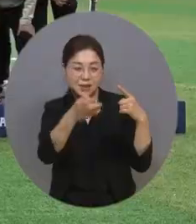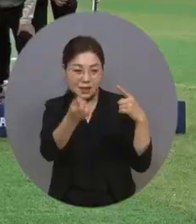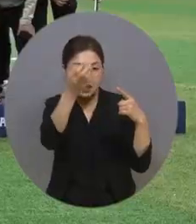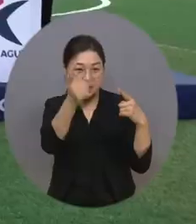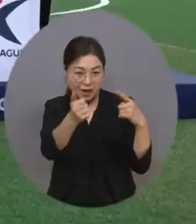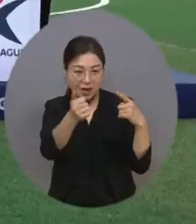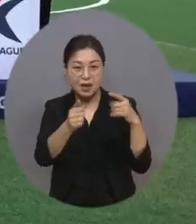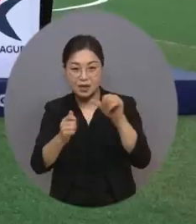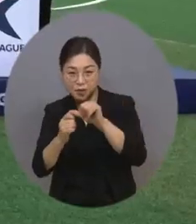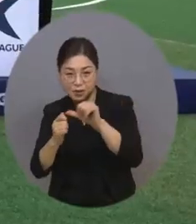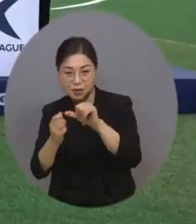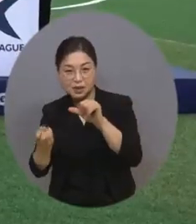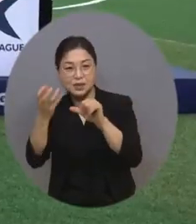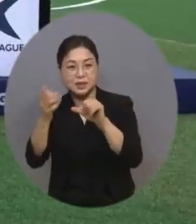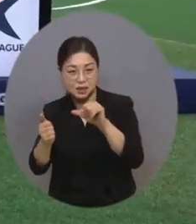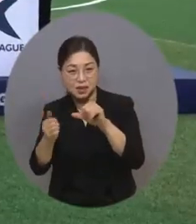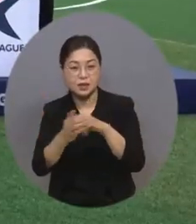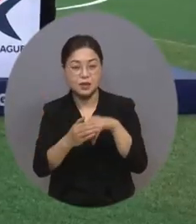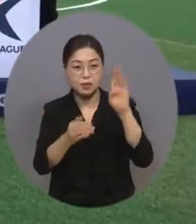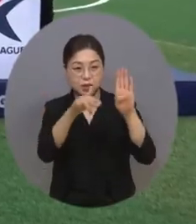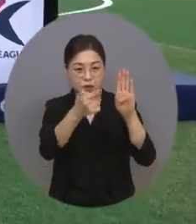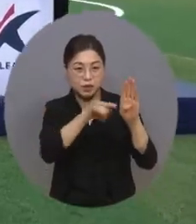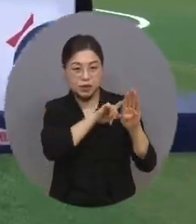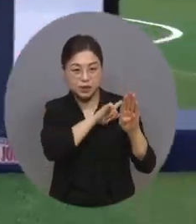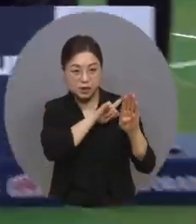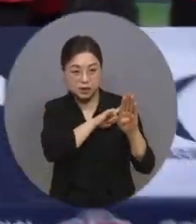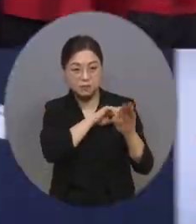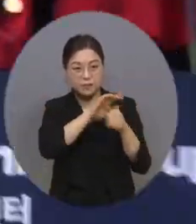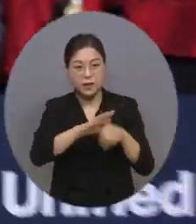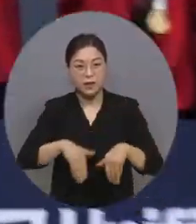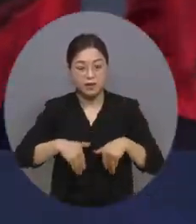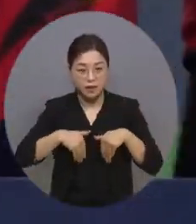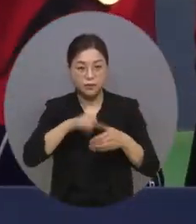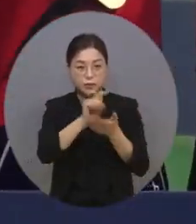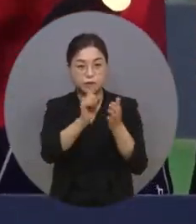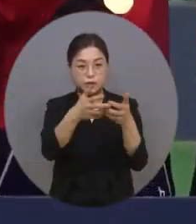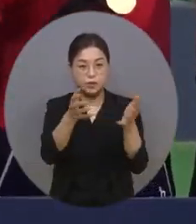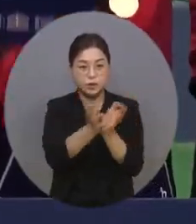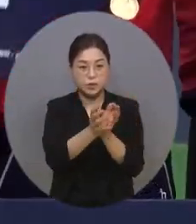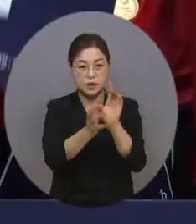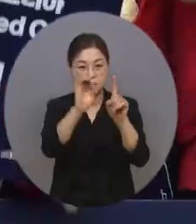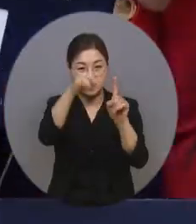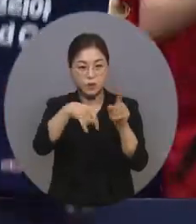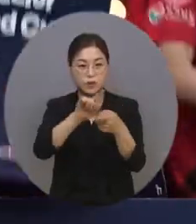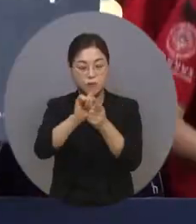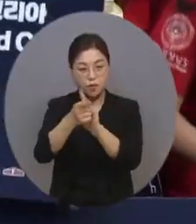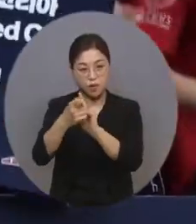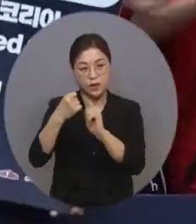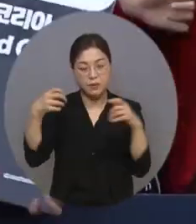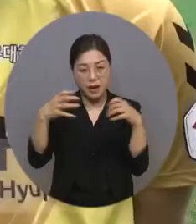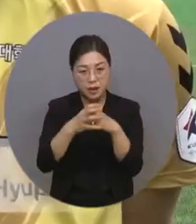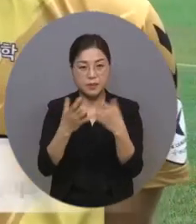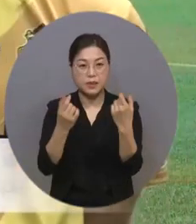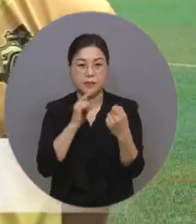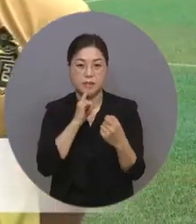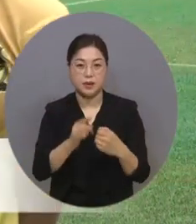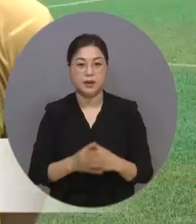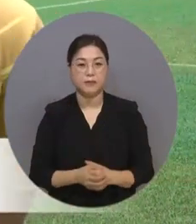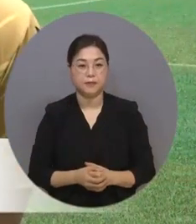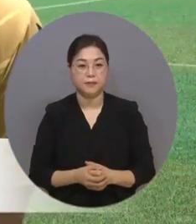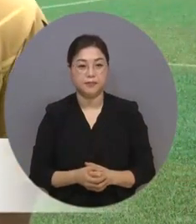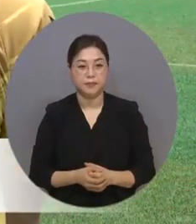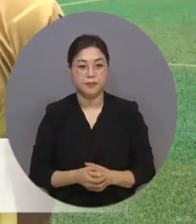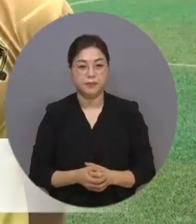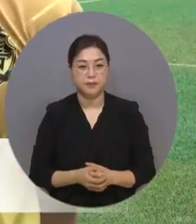시상을 합니다. B조리그 1등을 한 경남FC 선수들은 1위를 한 원동력을 서로 간의 화합이라고 말합니다. 일단